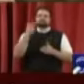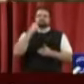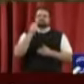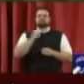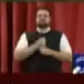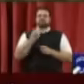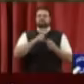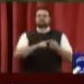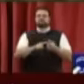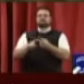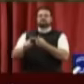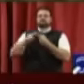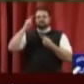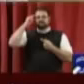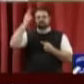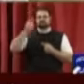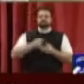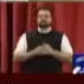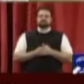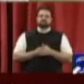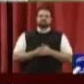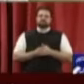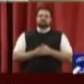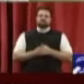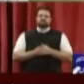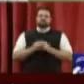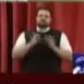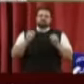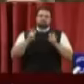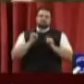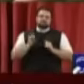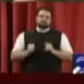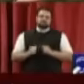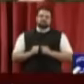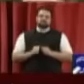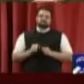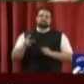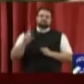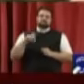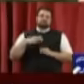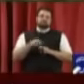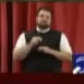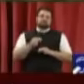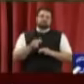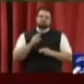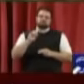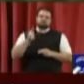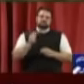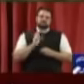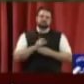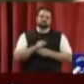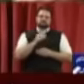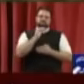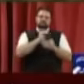începi trebuie să dea... Păi, normal că slăbesc dacă mă gândesc la asta. Păi, da, și nu-i mai bine? Păi, da, mă. Urcum e varianta cea mai